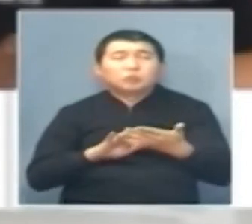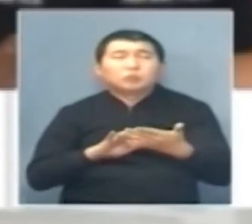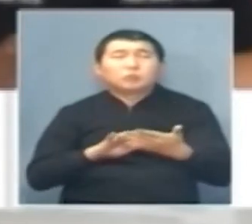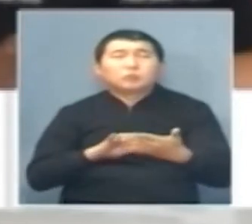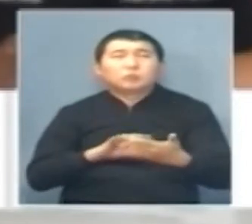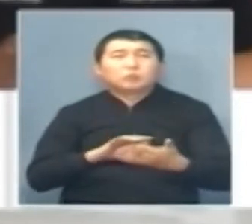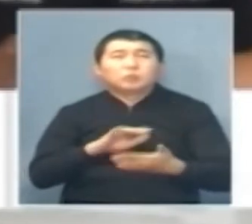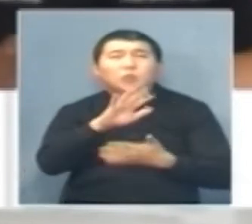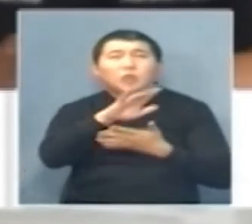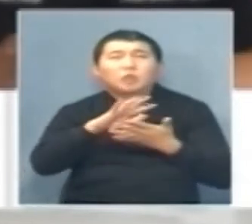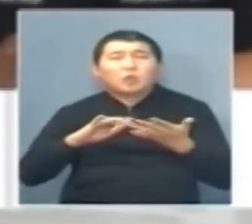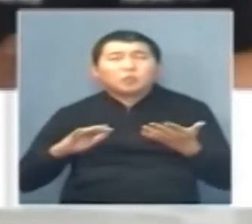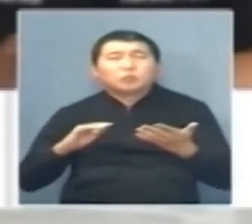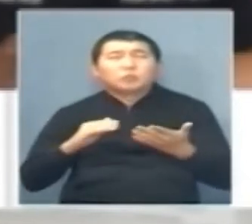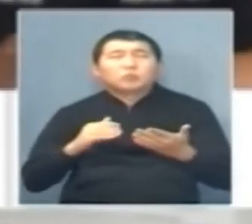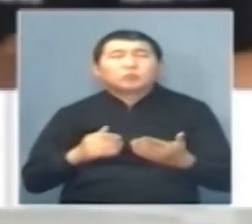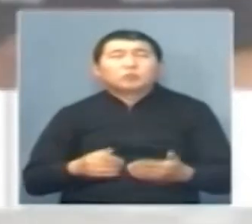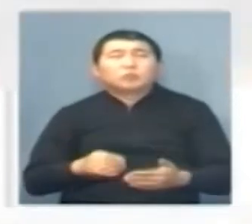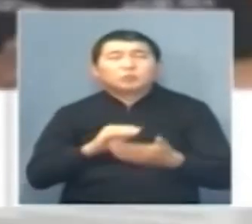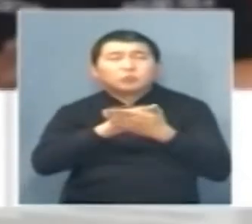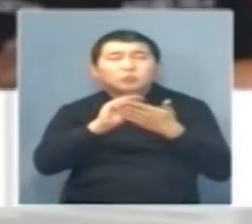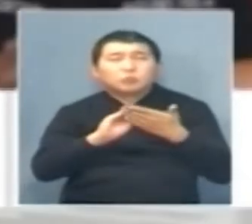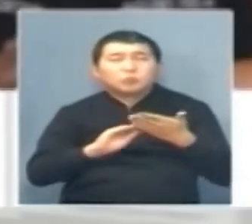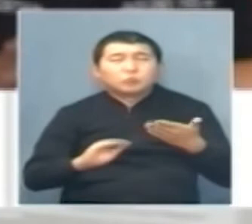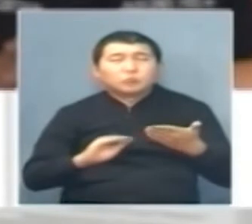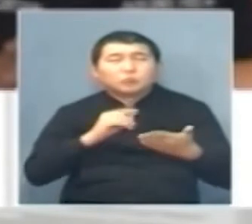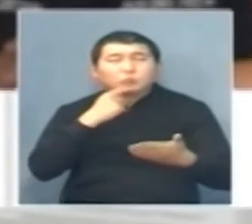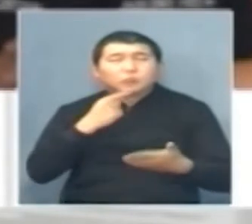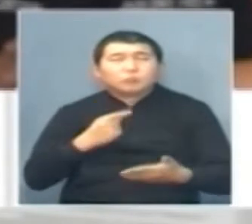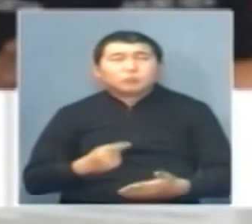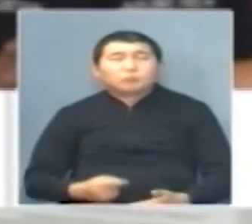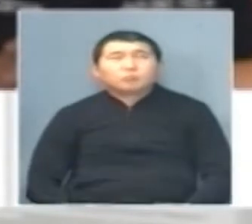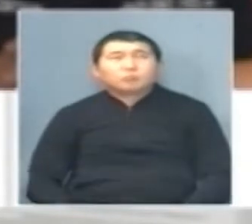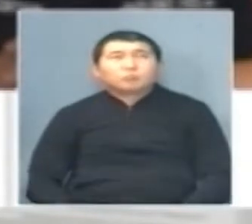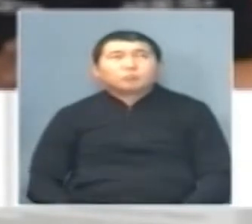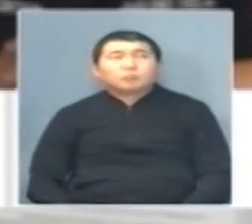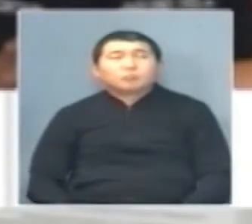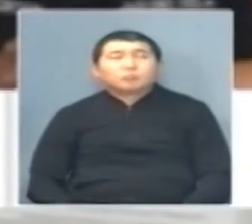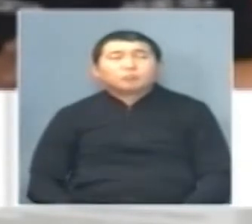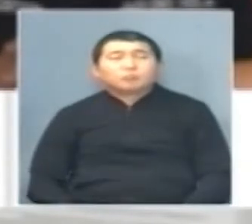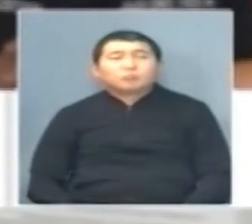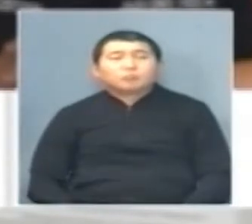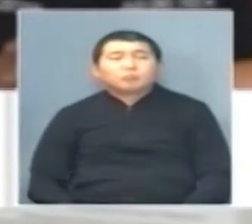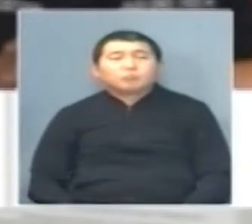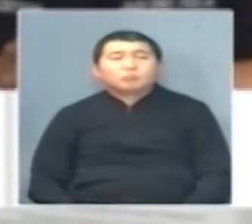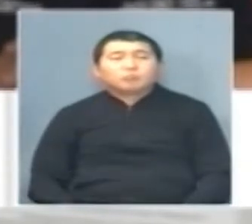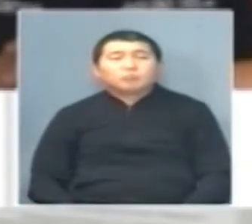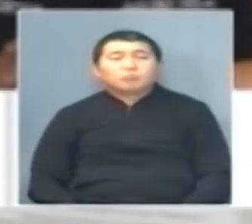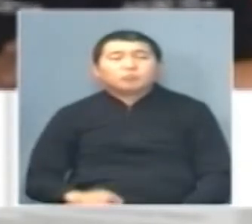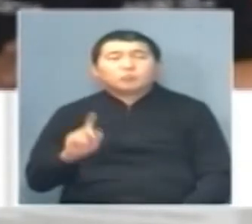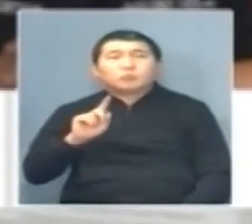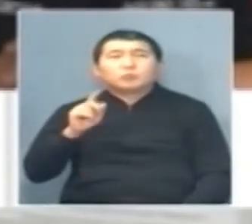правильному устройству и эксплуатации отопительной печи. То есть при допустим, как подозрении, что угарный